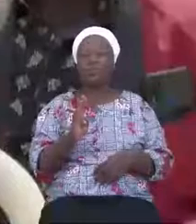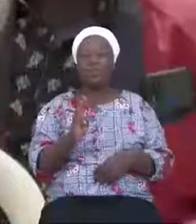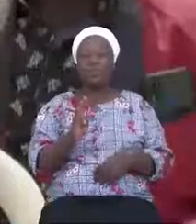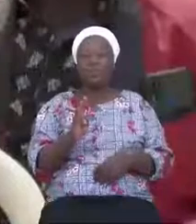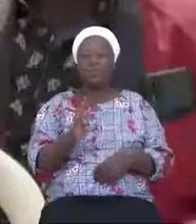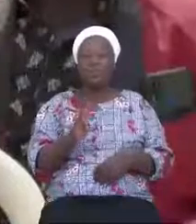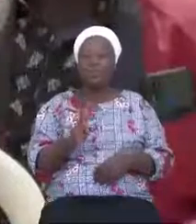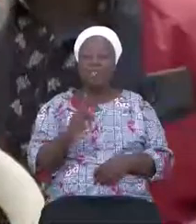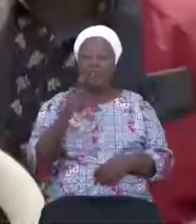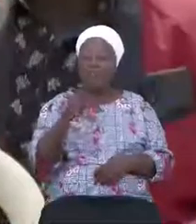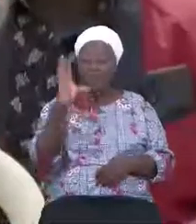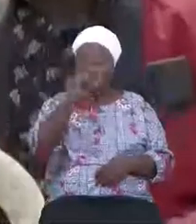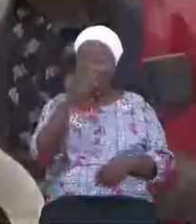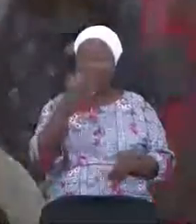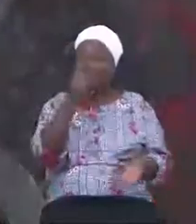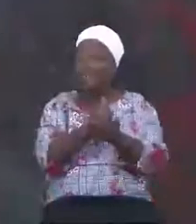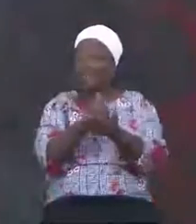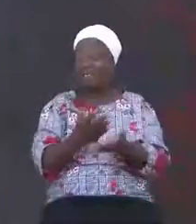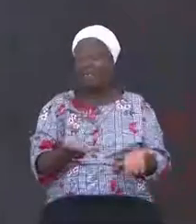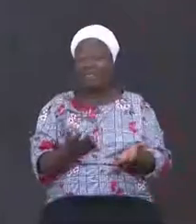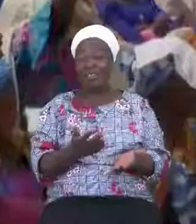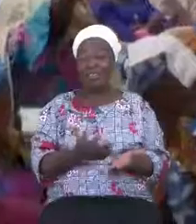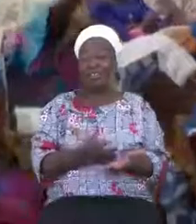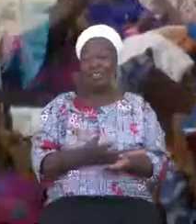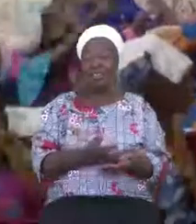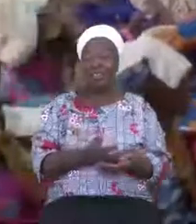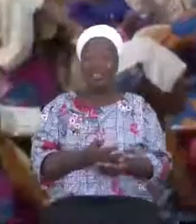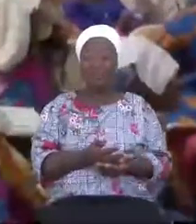Tu as raté ton amen.